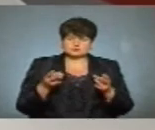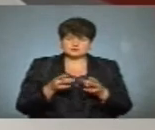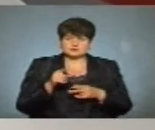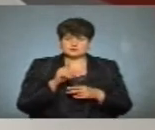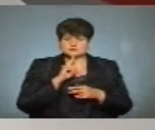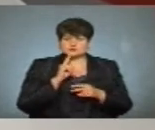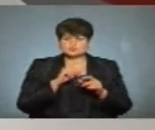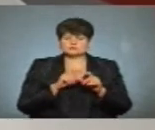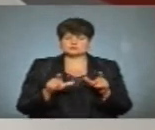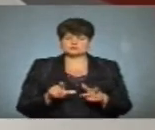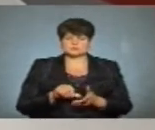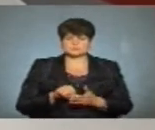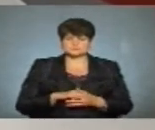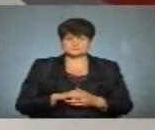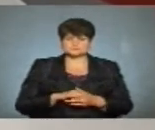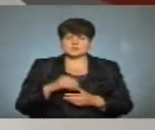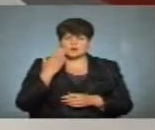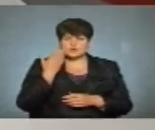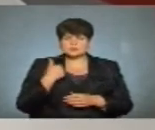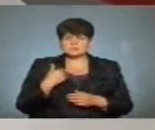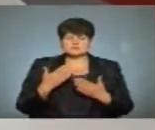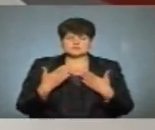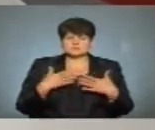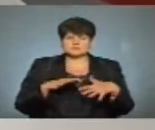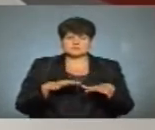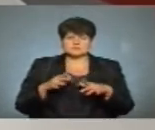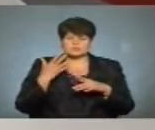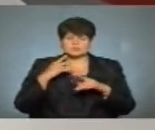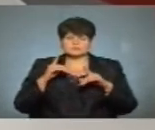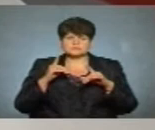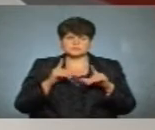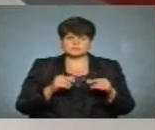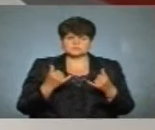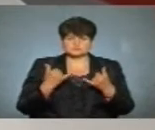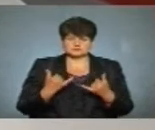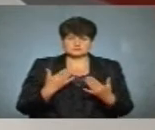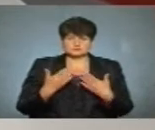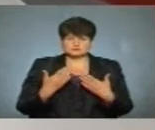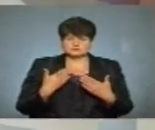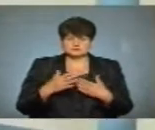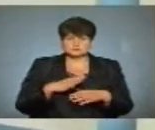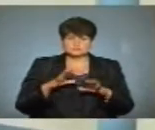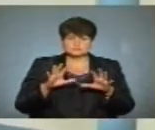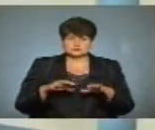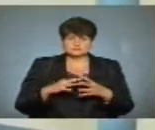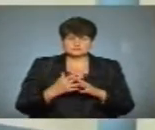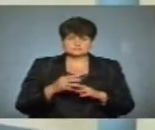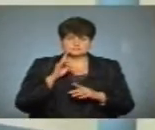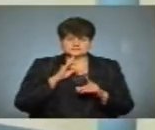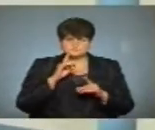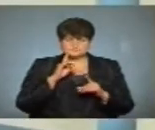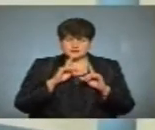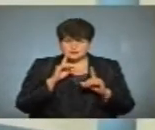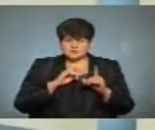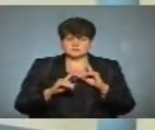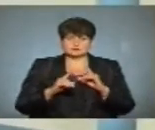пунктах перебування? Ну, ми, коли поспілкувалися на місці, коли виїхали сьогодні в Устя-Зелене, ми спілкувалися, наприклад, з головою сільської ради, з головою районної ради,